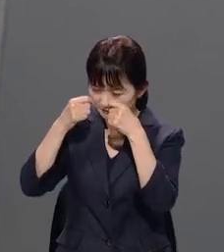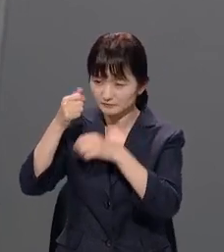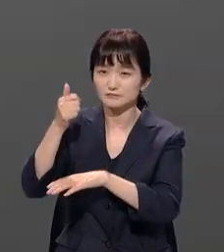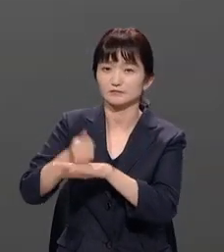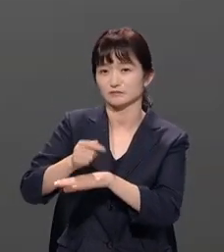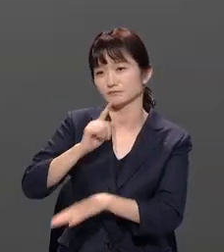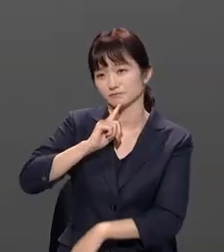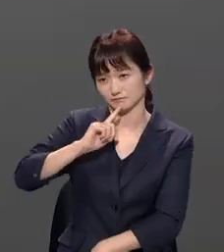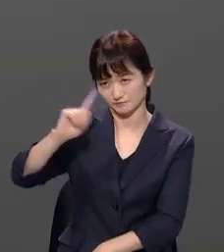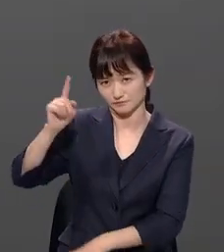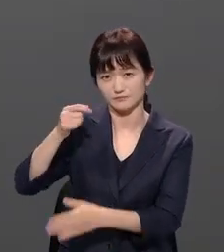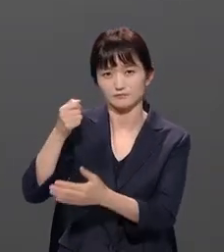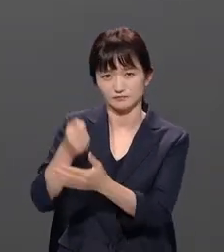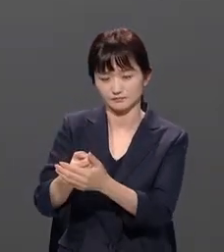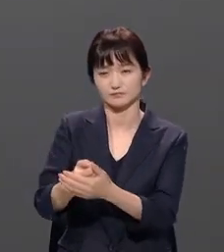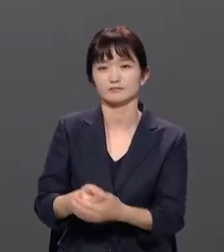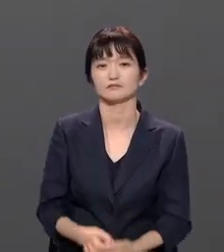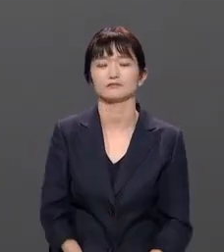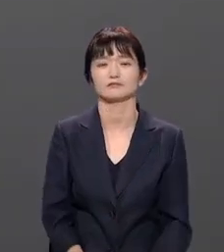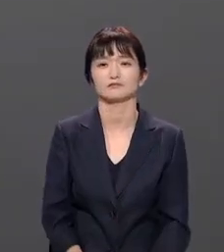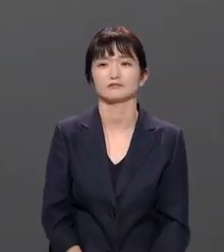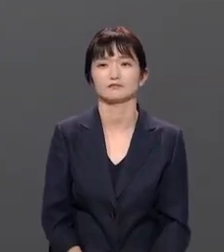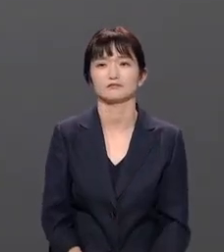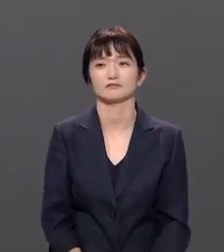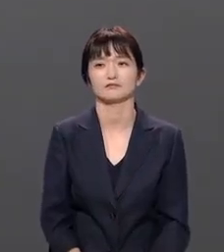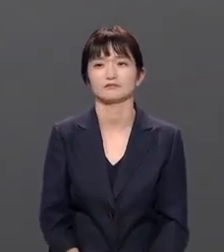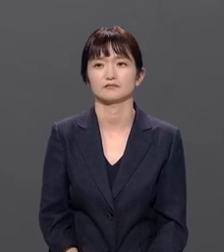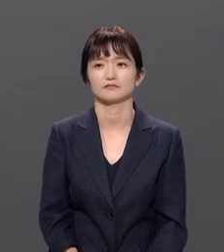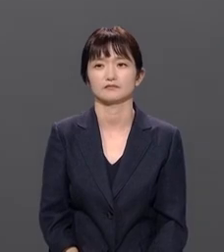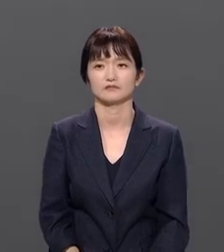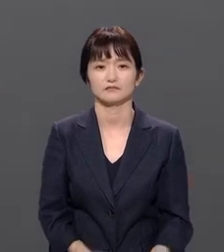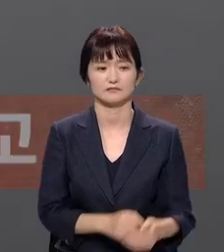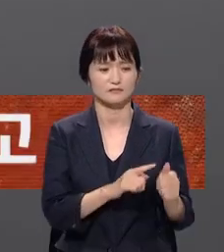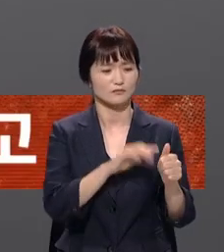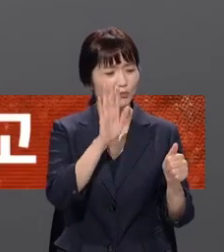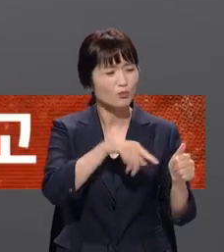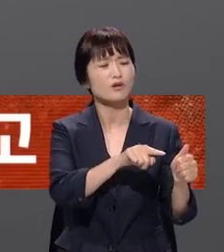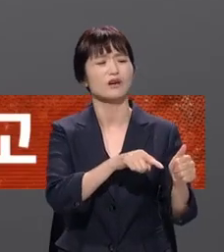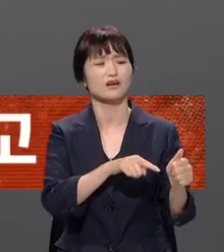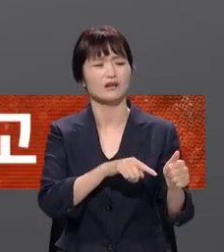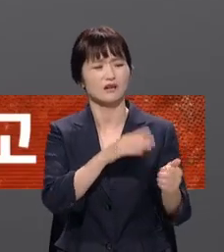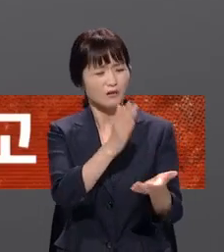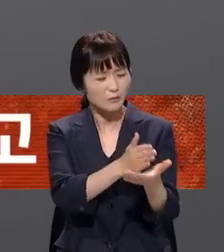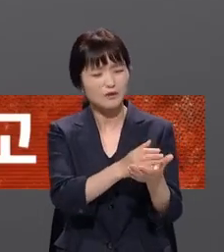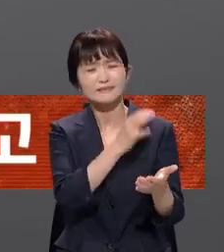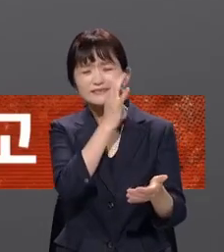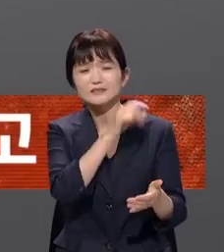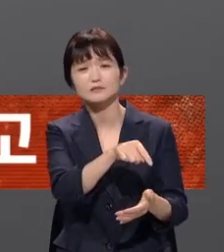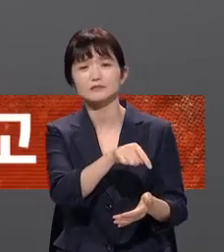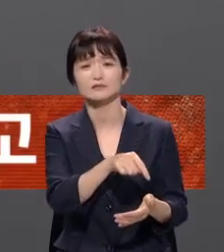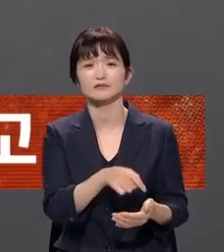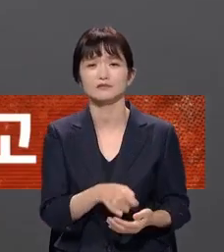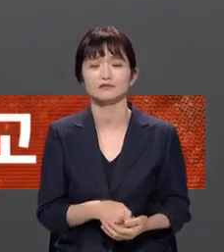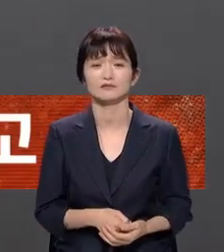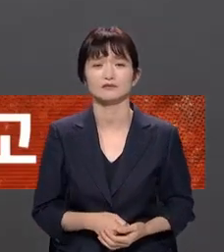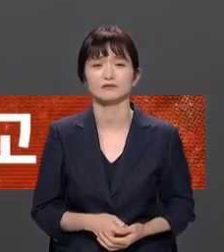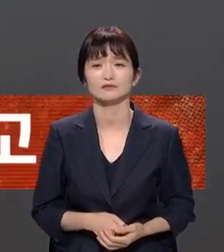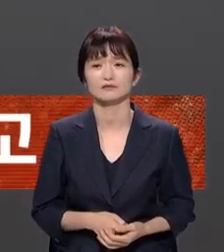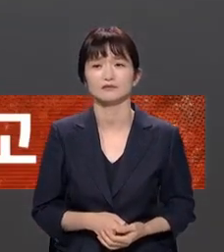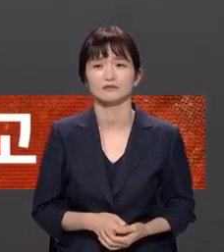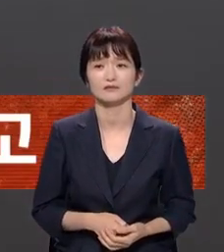신고하기로 마음을 먹은 상황이라고 합니다 아니 보통 저런 말이죠 오빠 뭐 하는 짓이야 창피하게 이게 인지상정인데